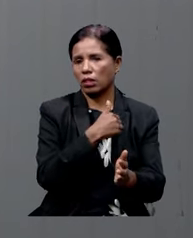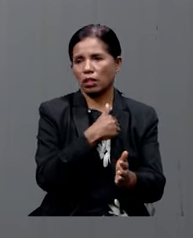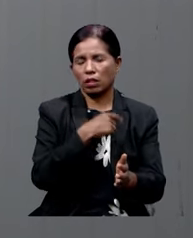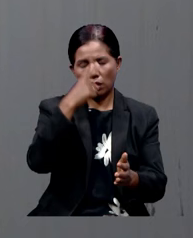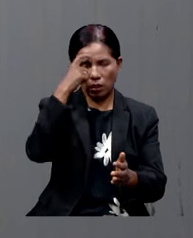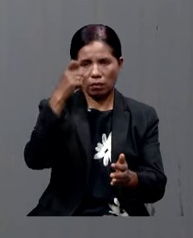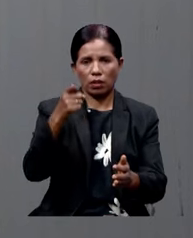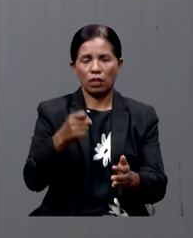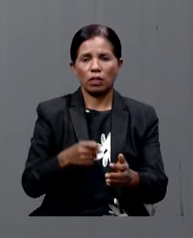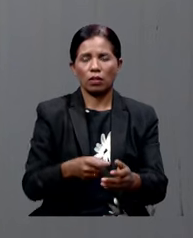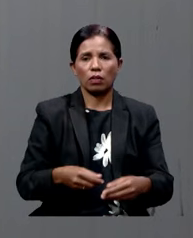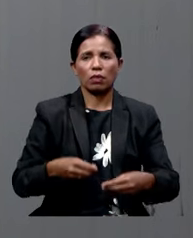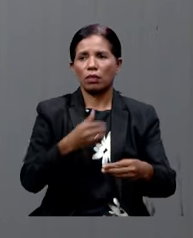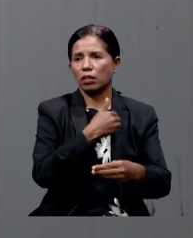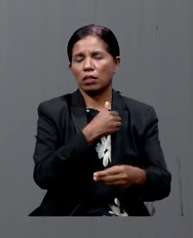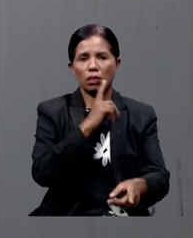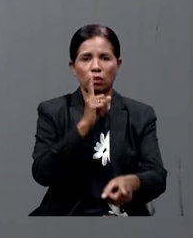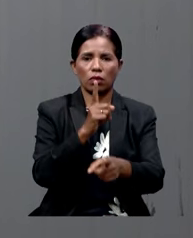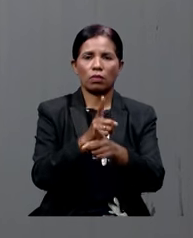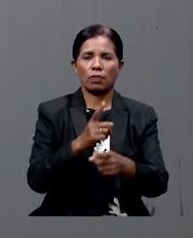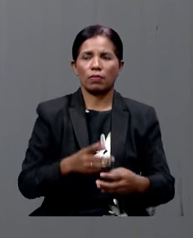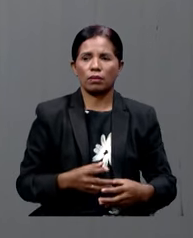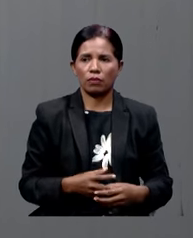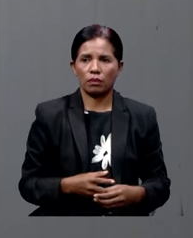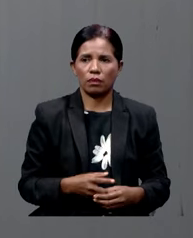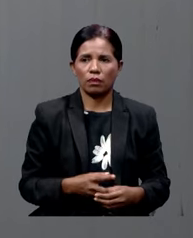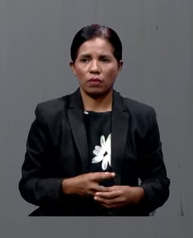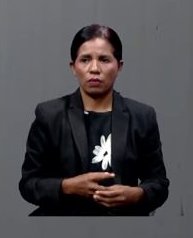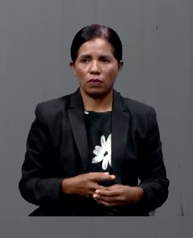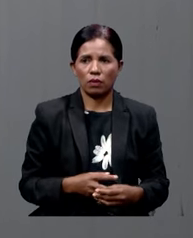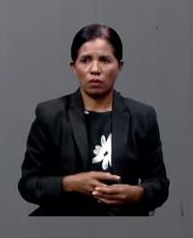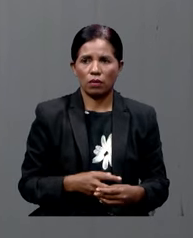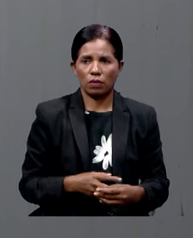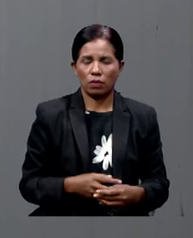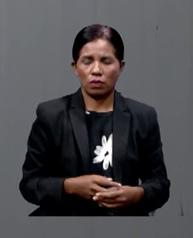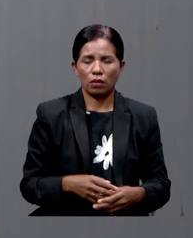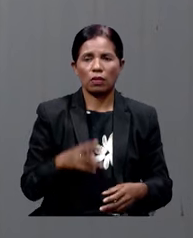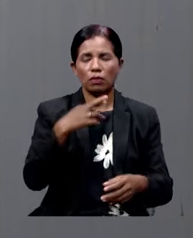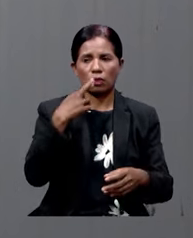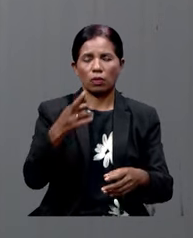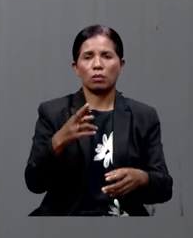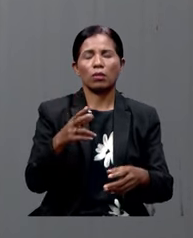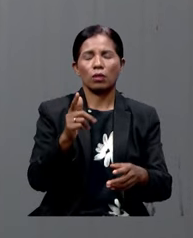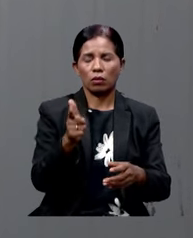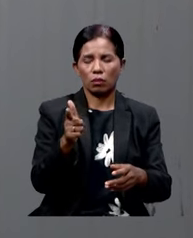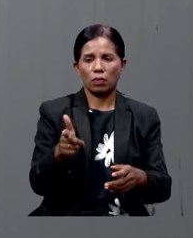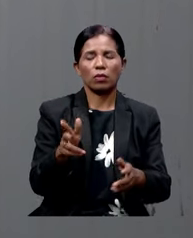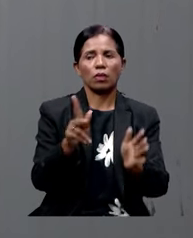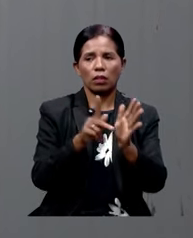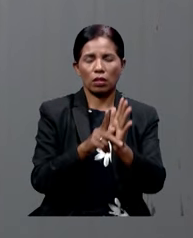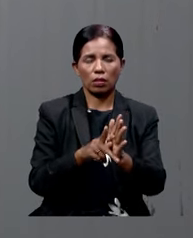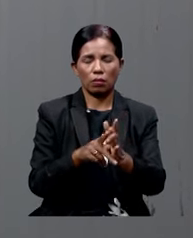nebe mas atsai bane ita si dok klaro ne pertama si gunus stok ba 20 kilo mau barak 25 kilo ni konten